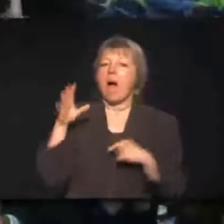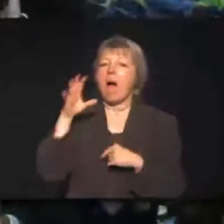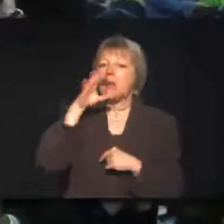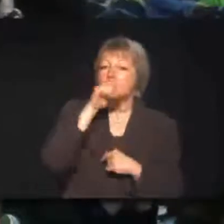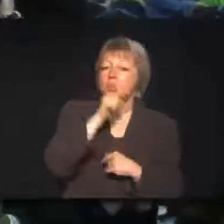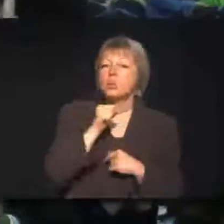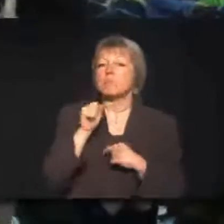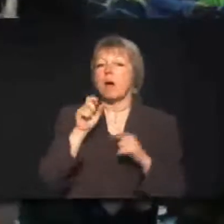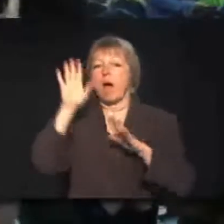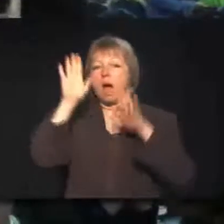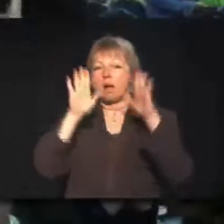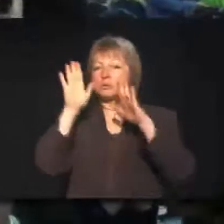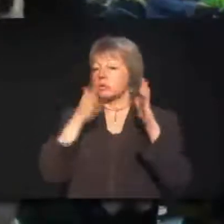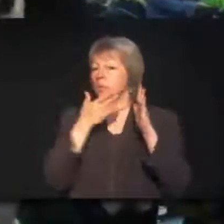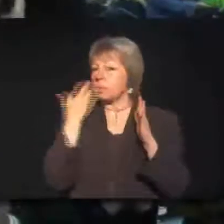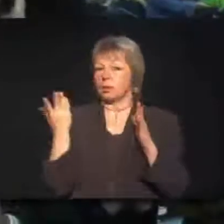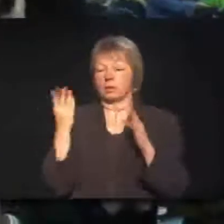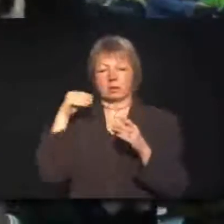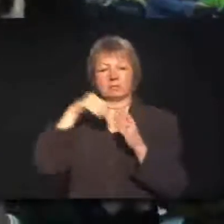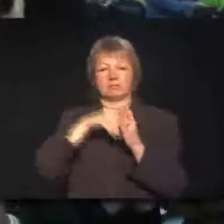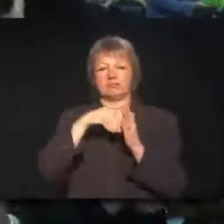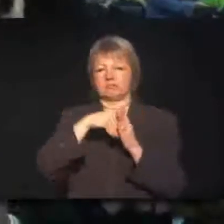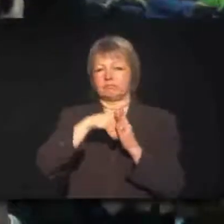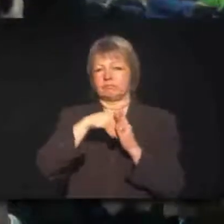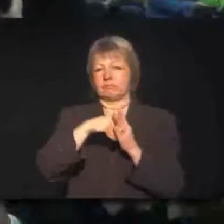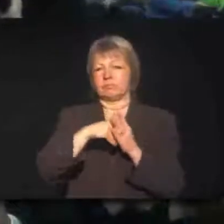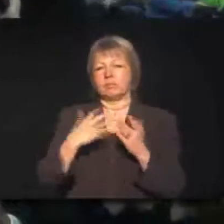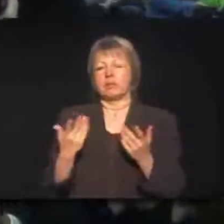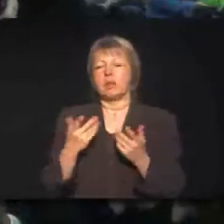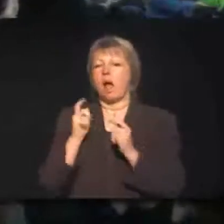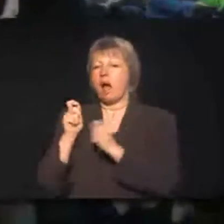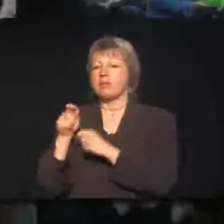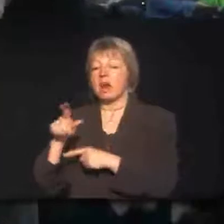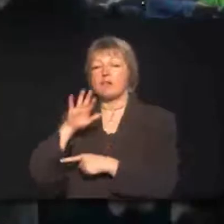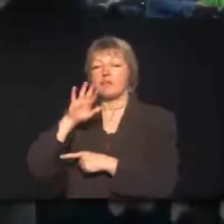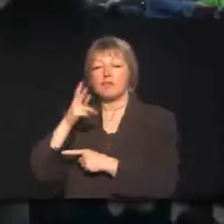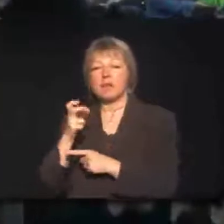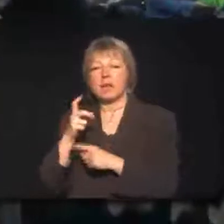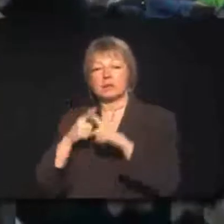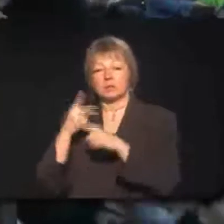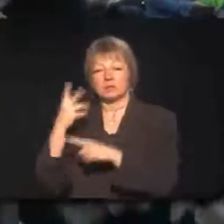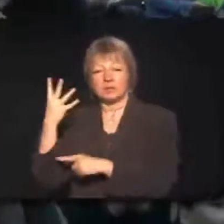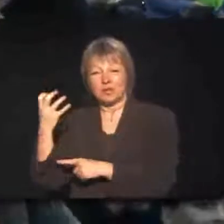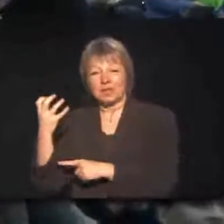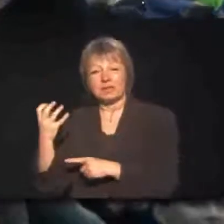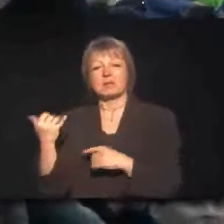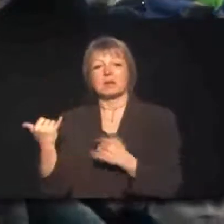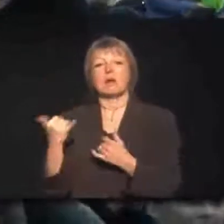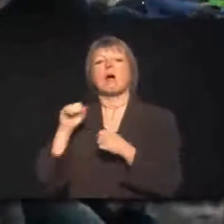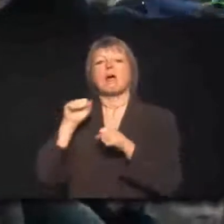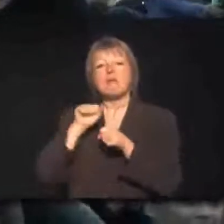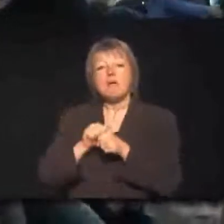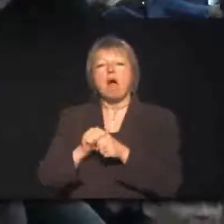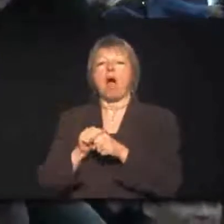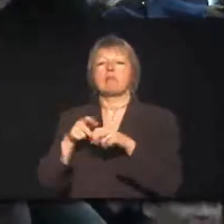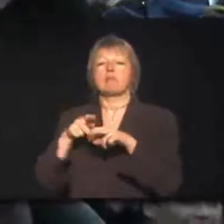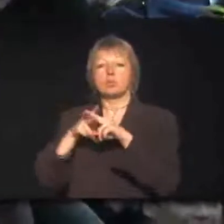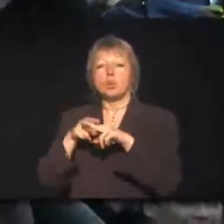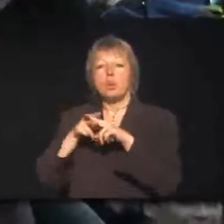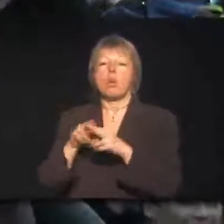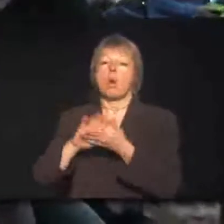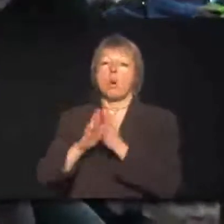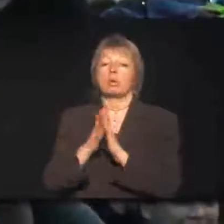fordern oder beinhalten die Anträge 35 und 40 lassen sowohl das Tool als auch die Anonymität